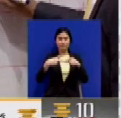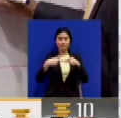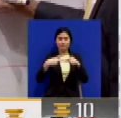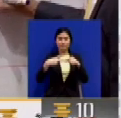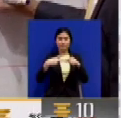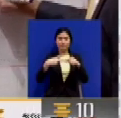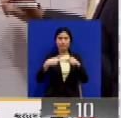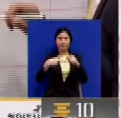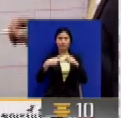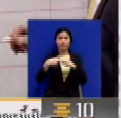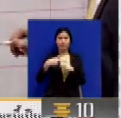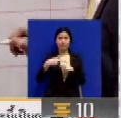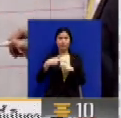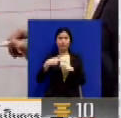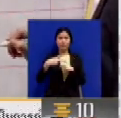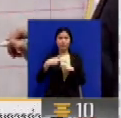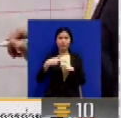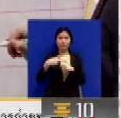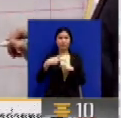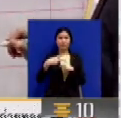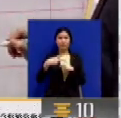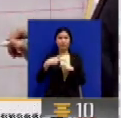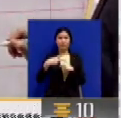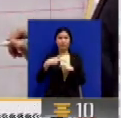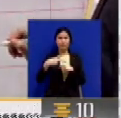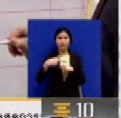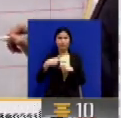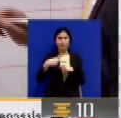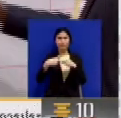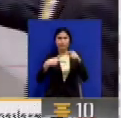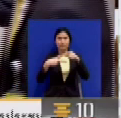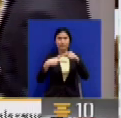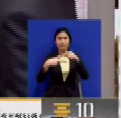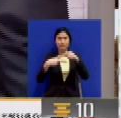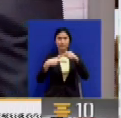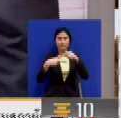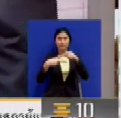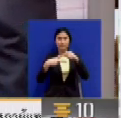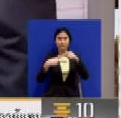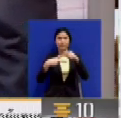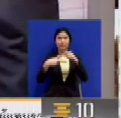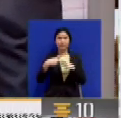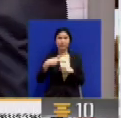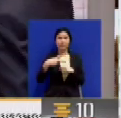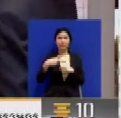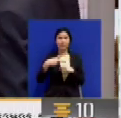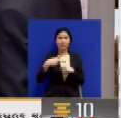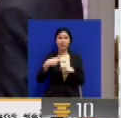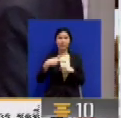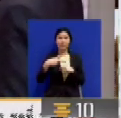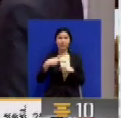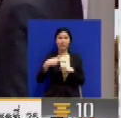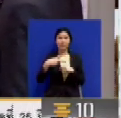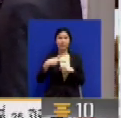ก็สบายบือก็กลายเป็นเลือกนายกได้แล้วไง ก็คือปิดสวิตช์สว ใช่คือทั้งหมดจะ